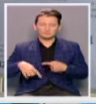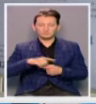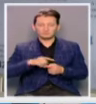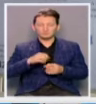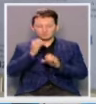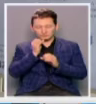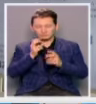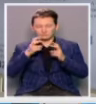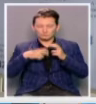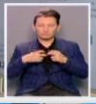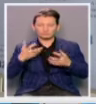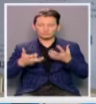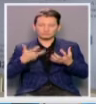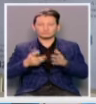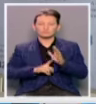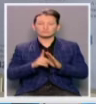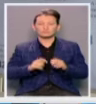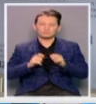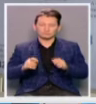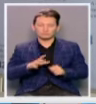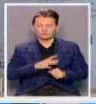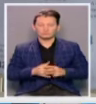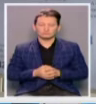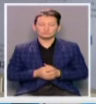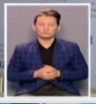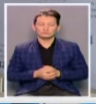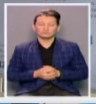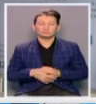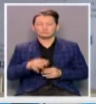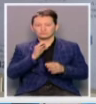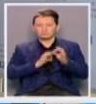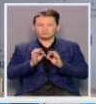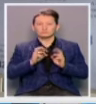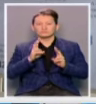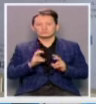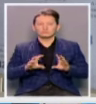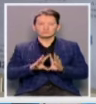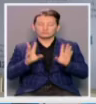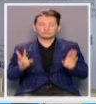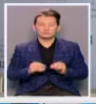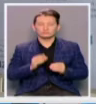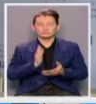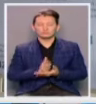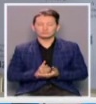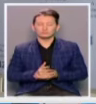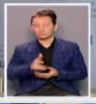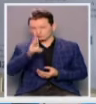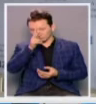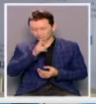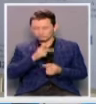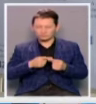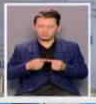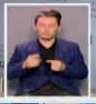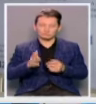лабораторлық зерттеулер қосылды. Ал дәрі-дәрмекте де осы жүйемен кетеді. 3 айға дейін